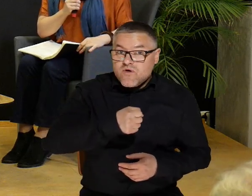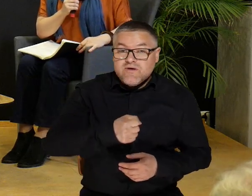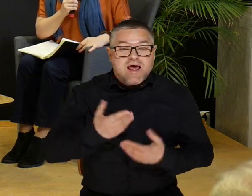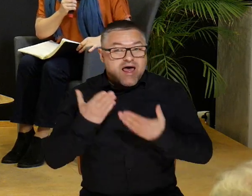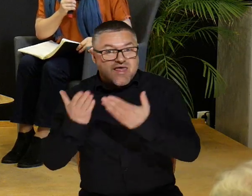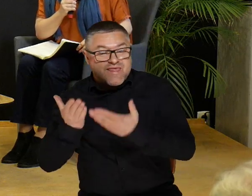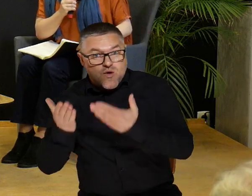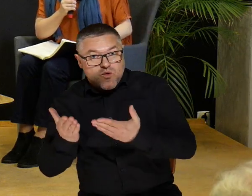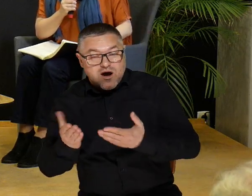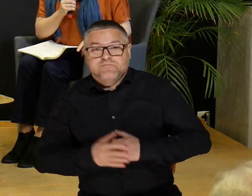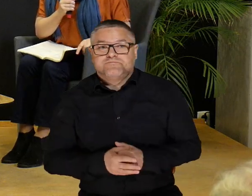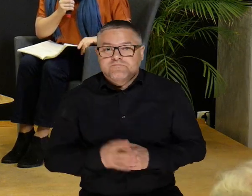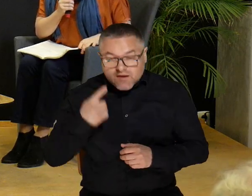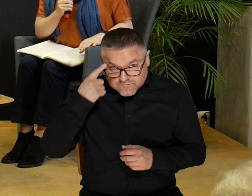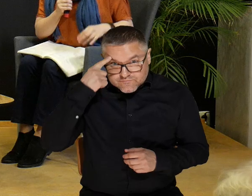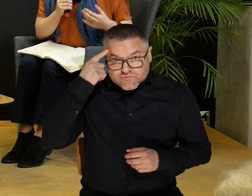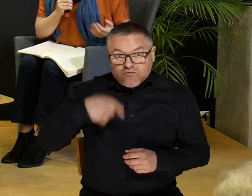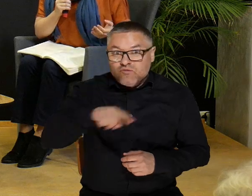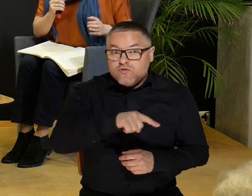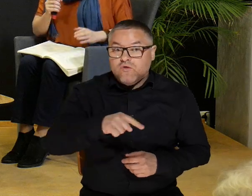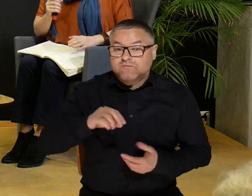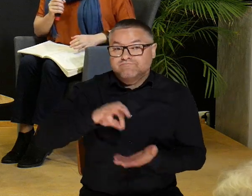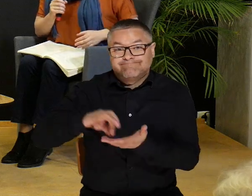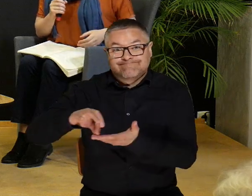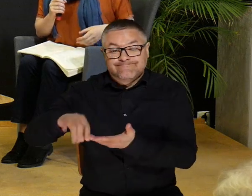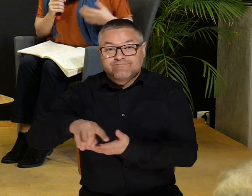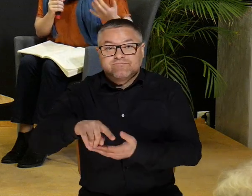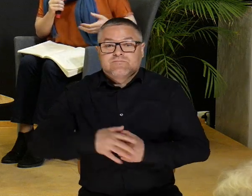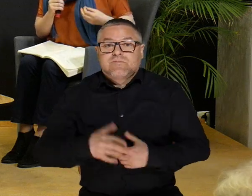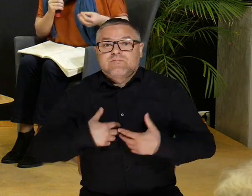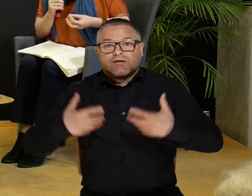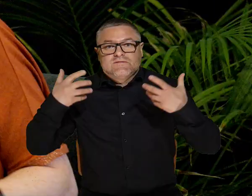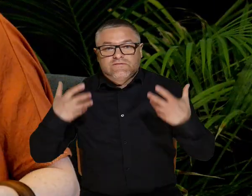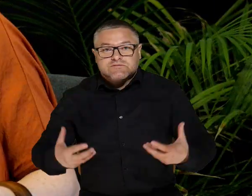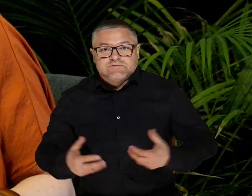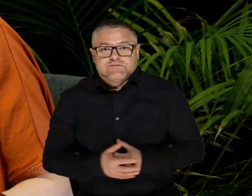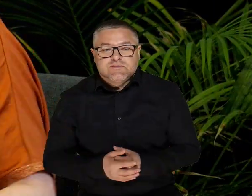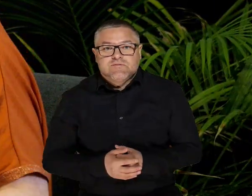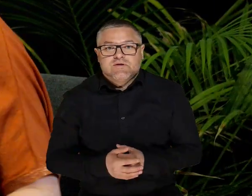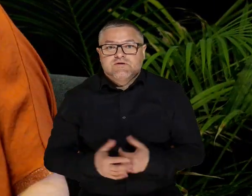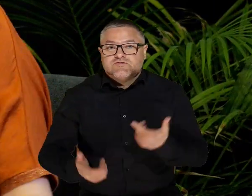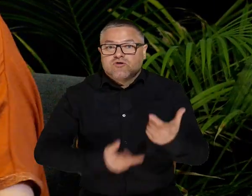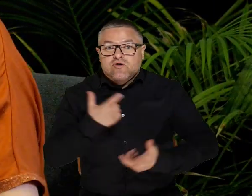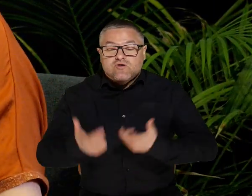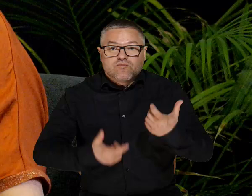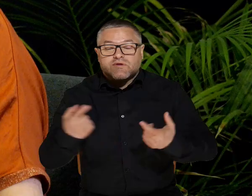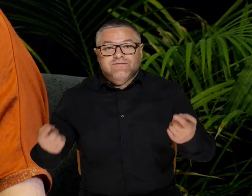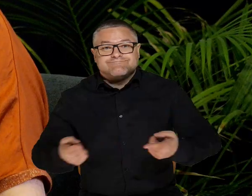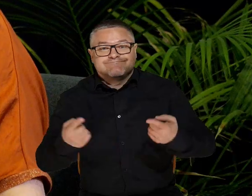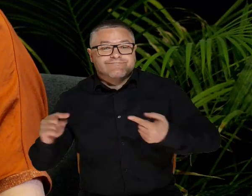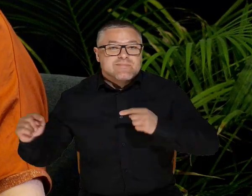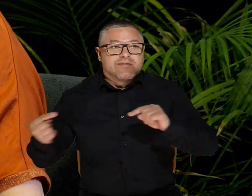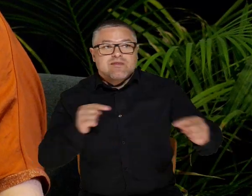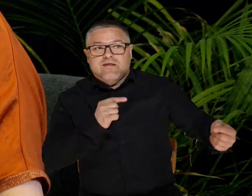nauką. Przypomnę, że jest to cykl, w którym zależy nam na tym, żeby zaaranżować taki dialog